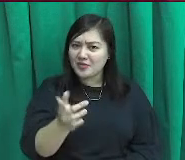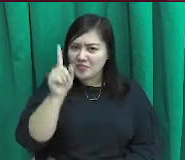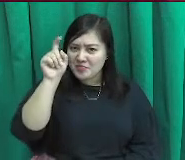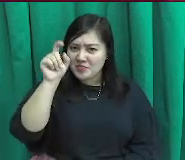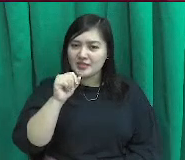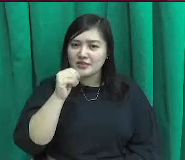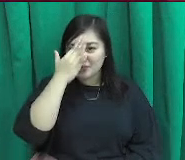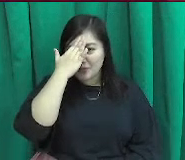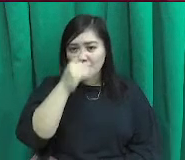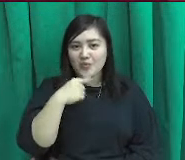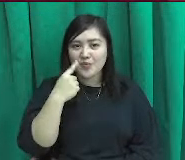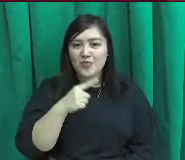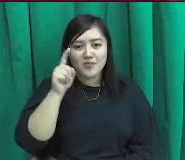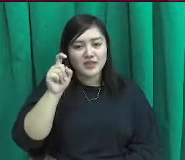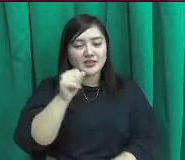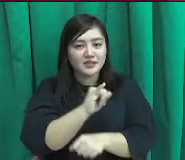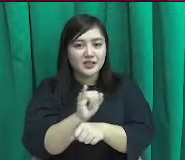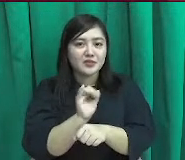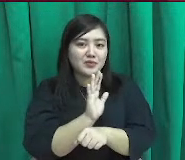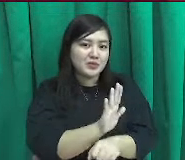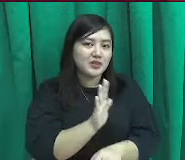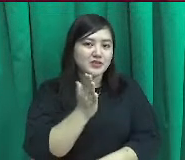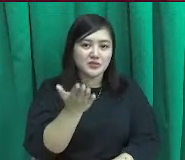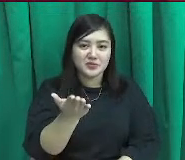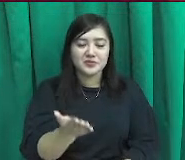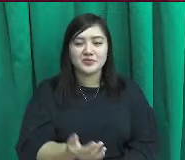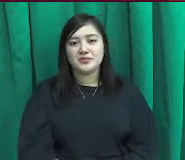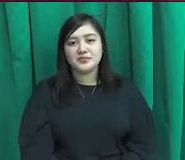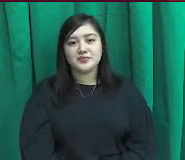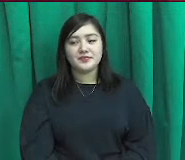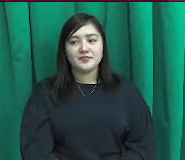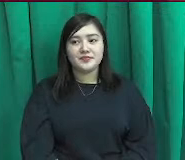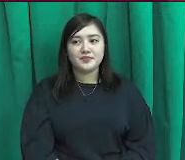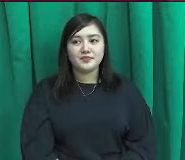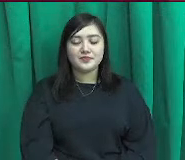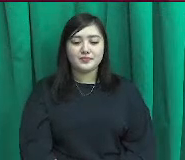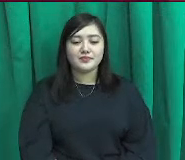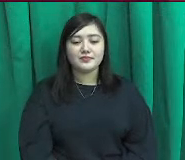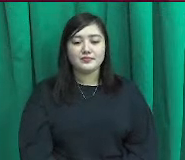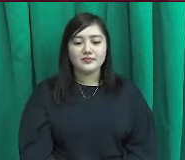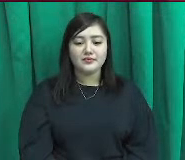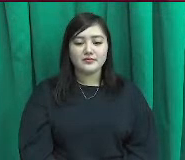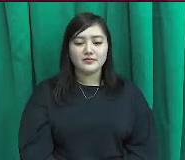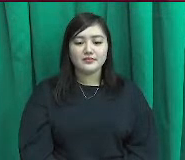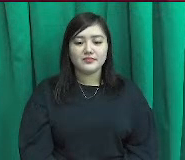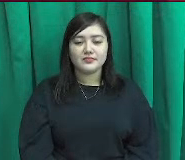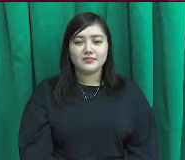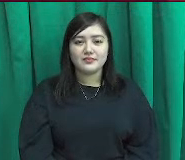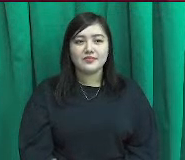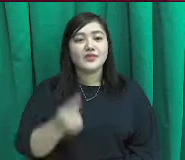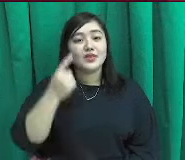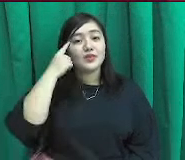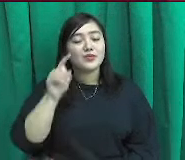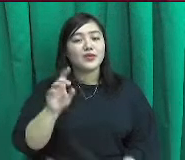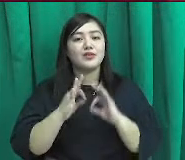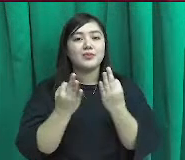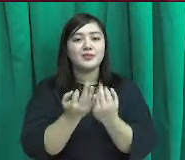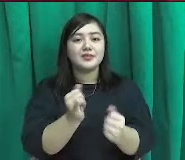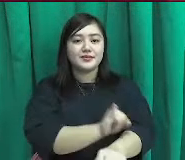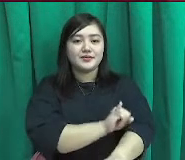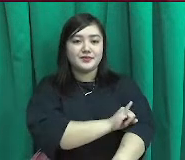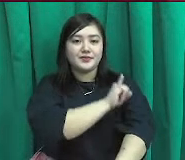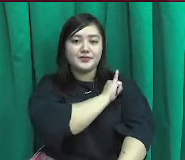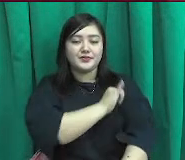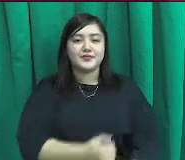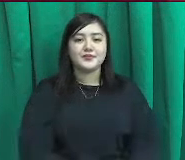Yun. Yeah, tama. Kilalanin mo kung sinong tama. Didikitan mo. Yeah. Eh, that's right. Para naman yes, sa ayusan yes. natin. Yeah. Ito yeah. nga po yan. Alam